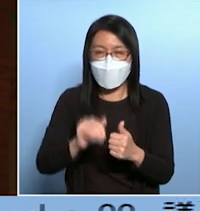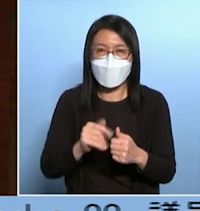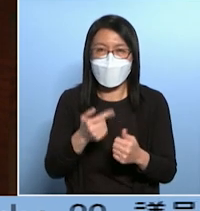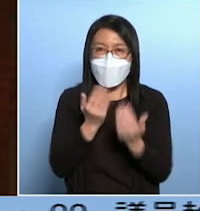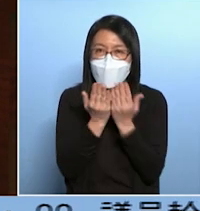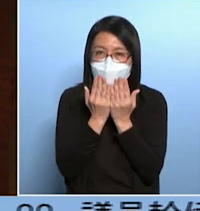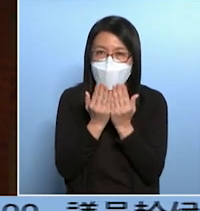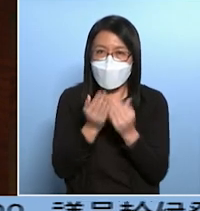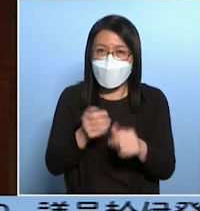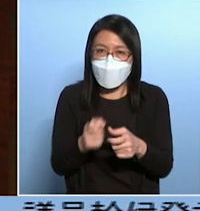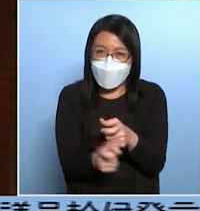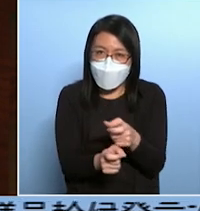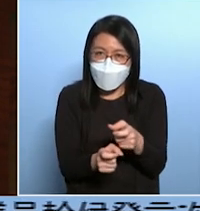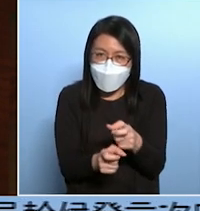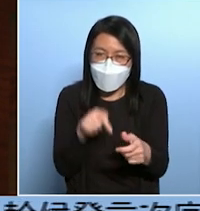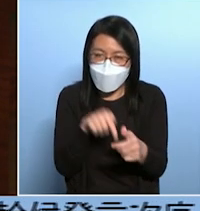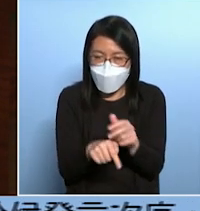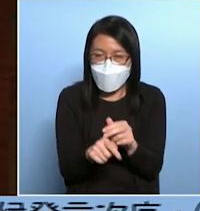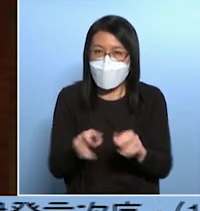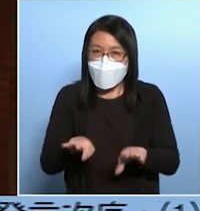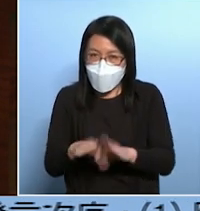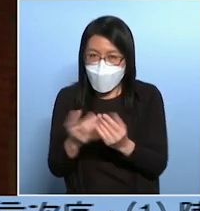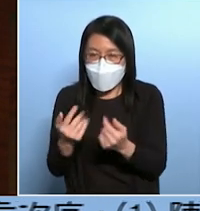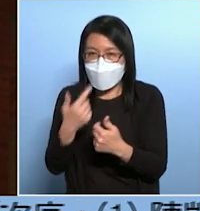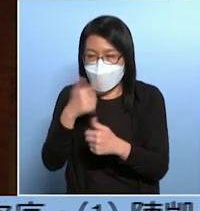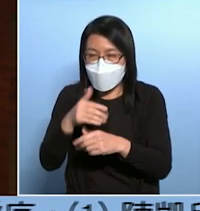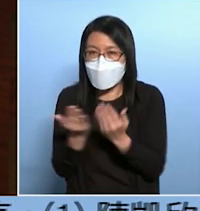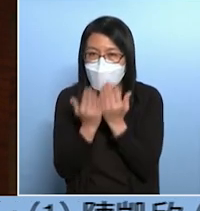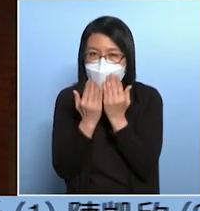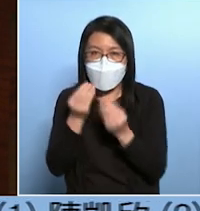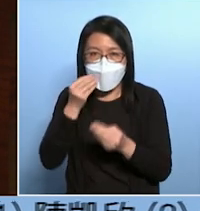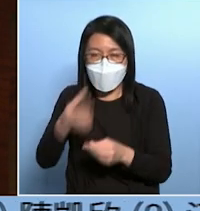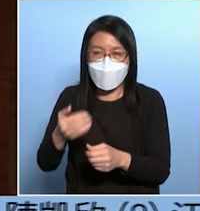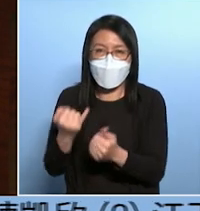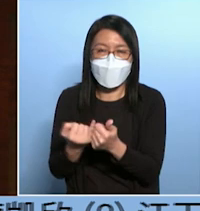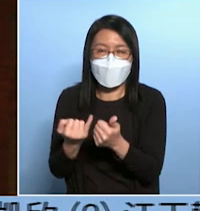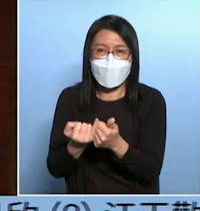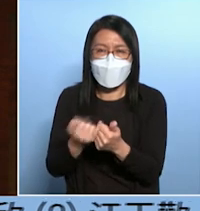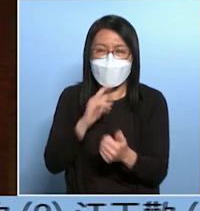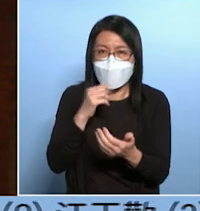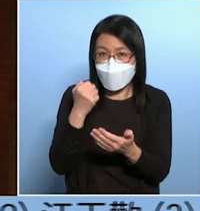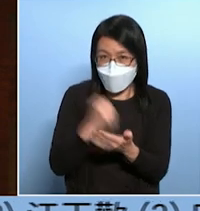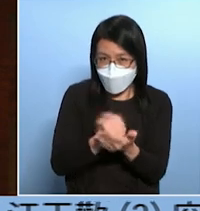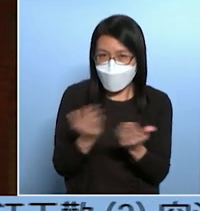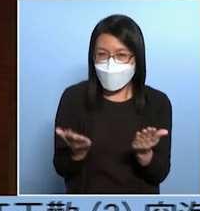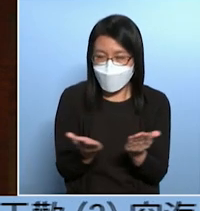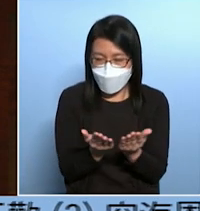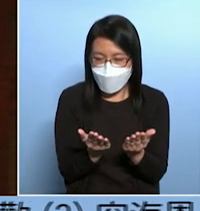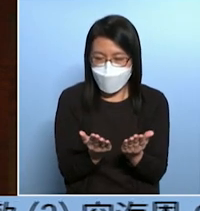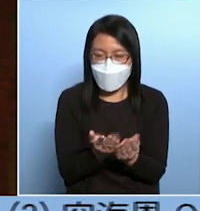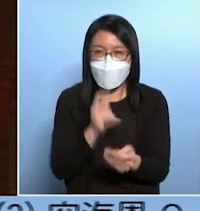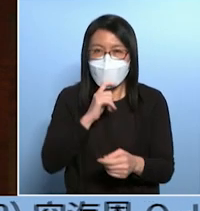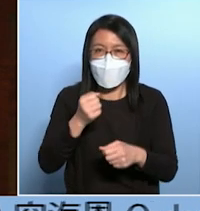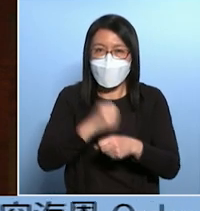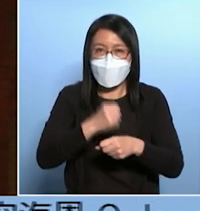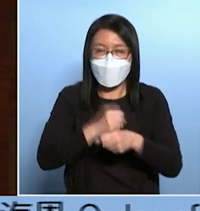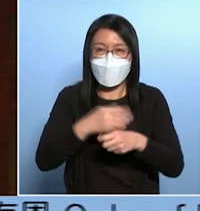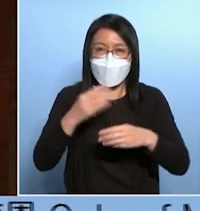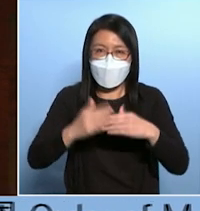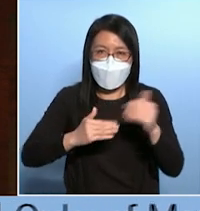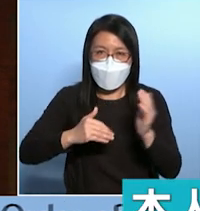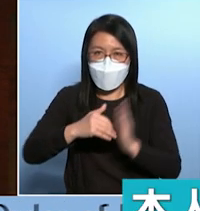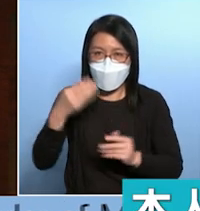貼行業需求而開發，會嵌入行業的認證，加強相關職業技能訓